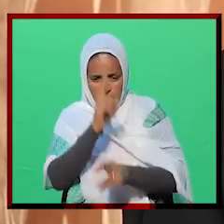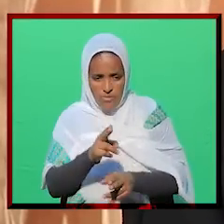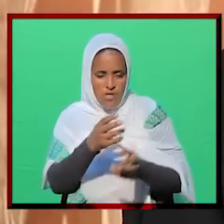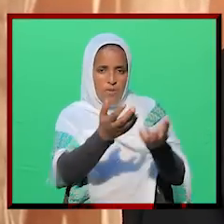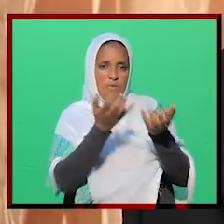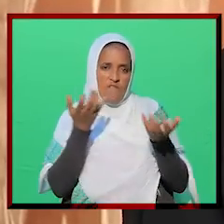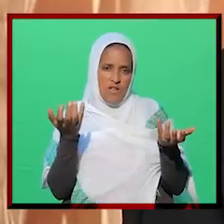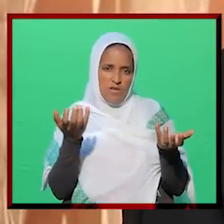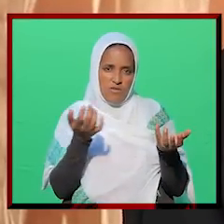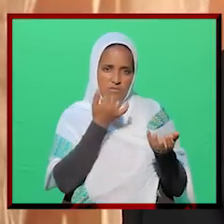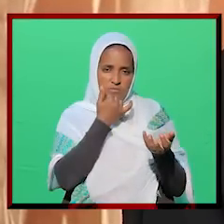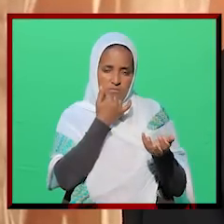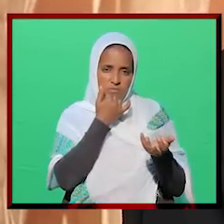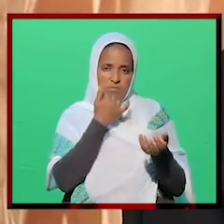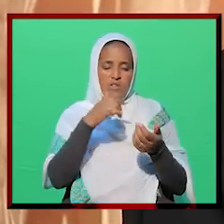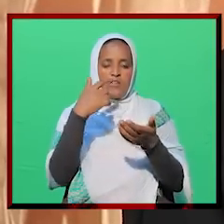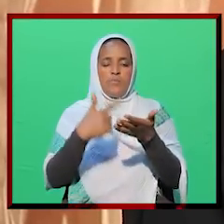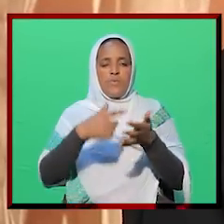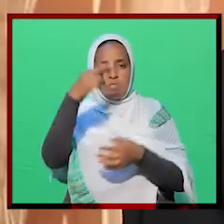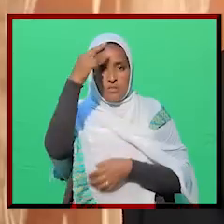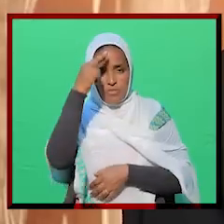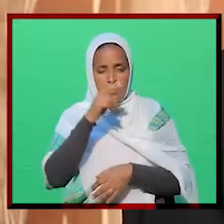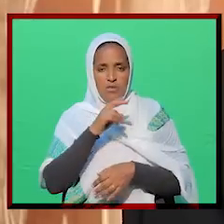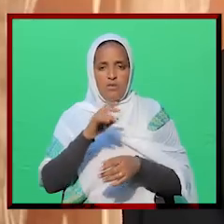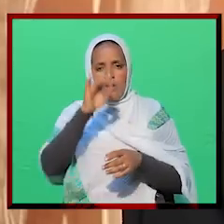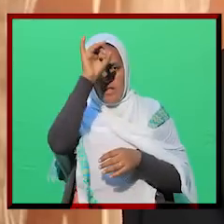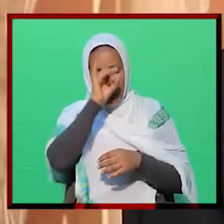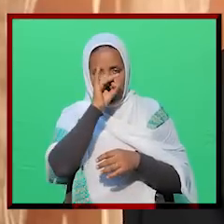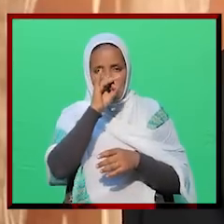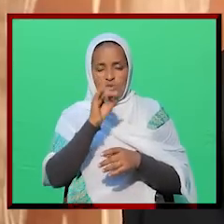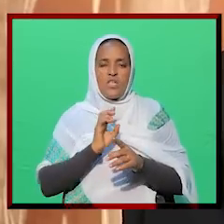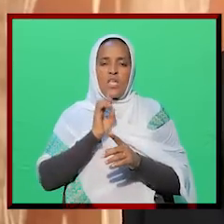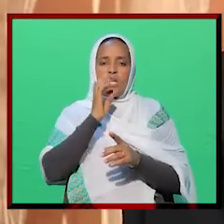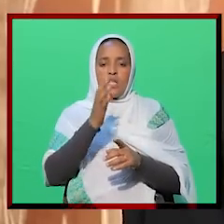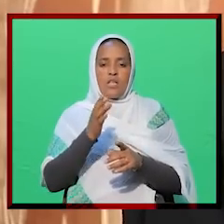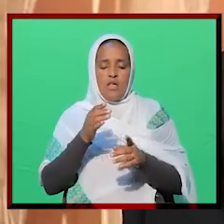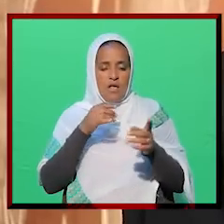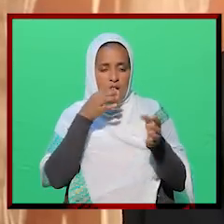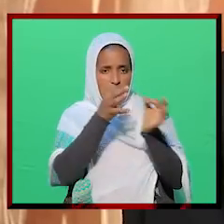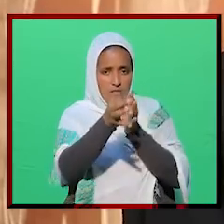ደግሞ ቃል ነው። ክብርን በቀጥታ ለቃል ነው የሚሰጡት